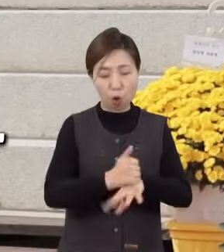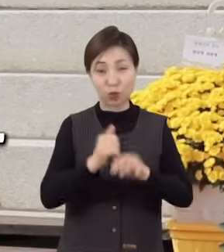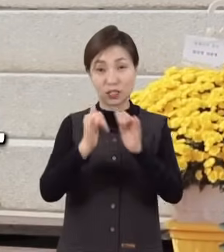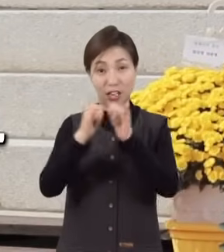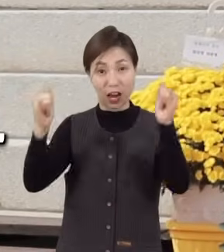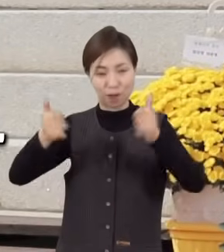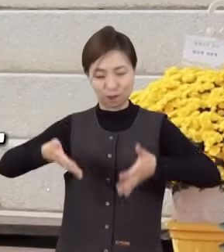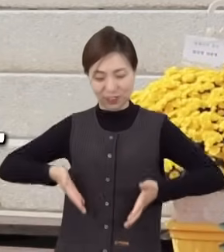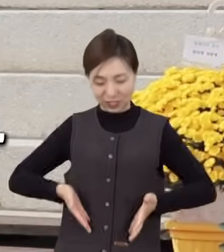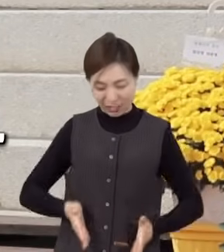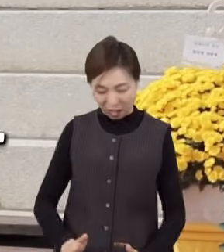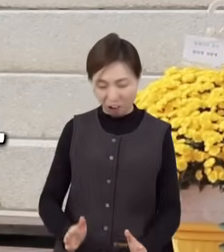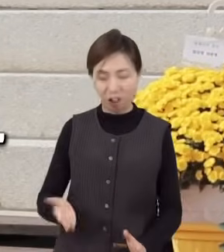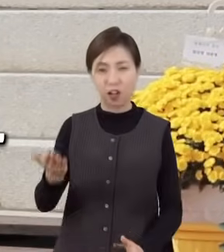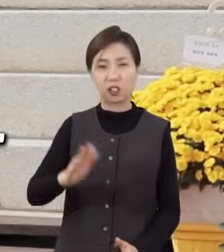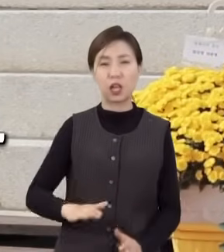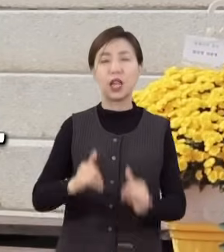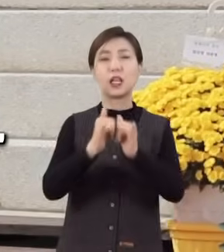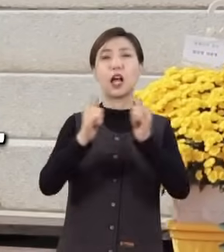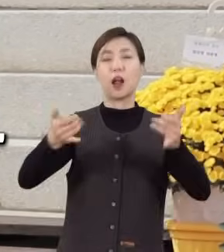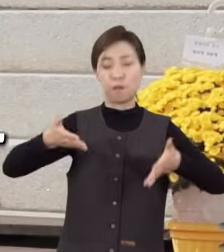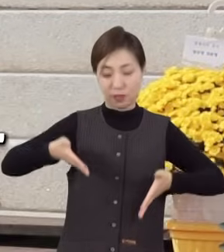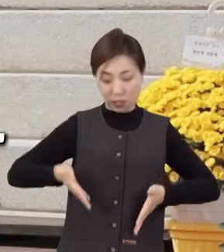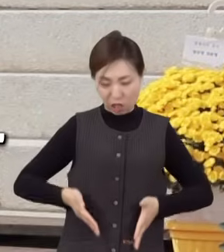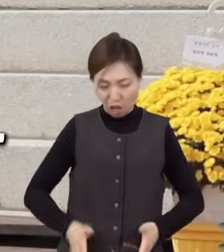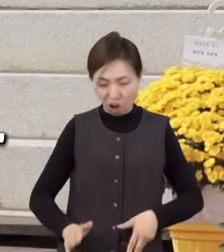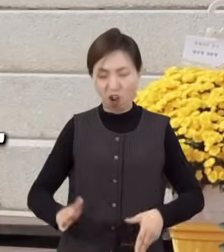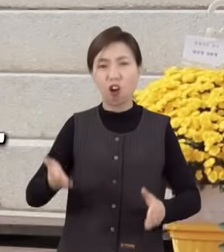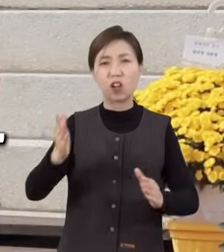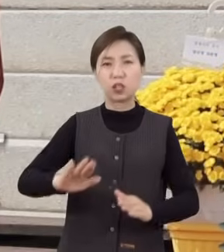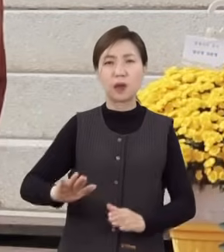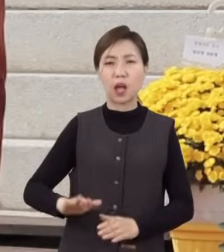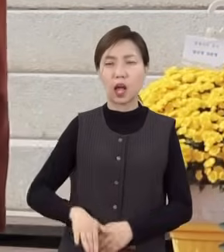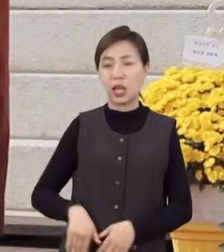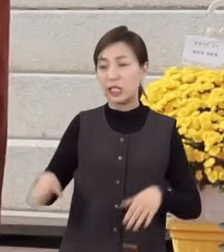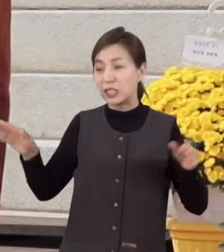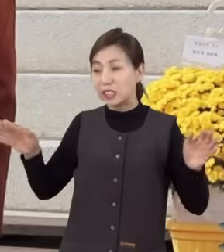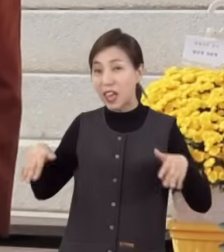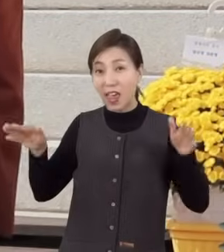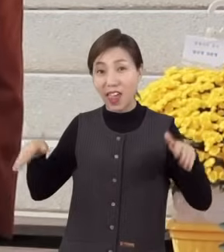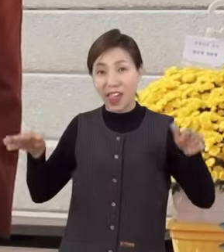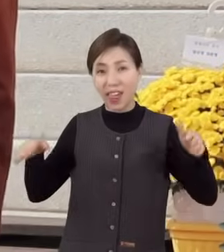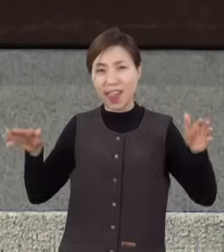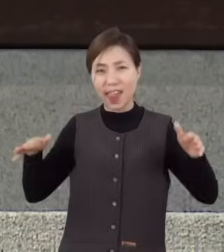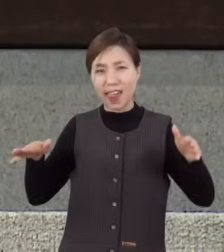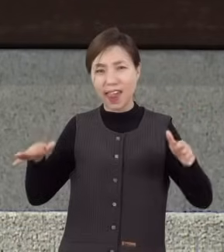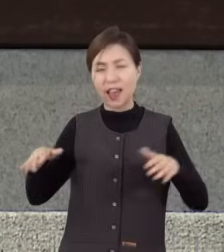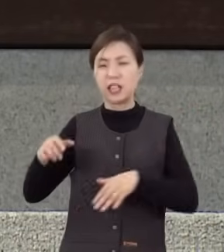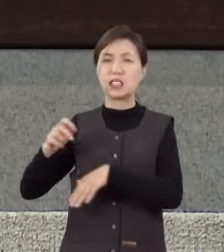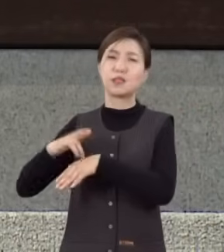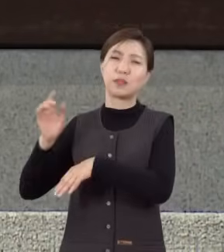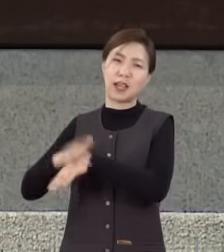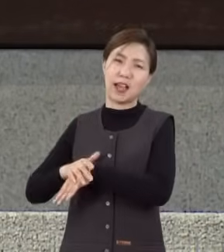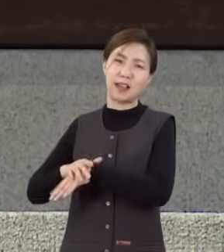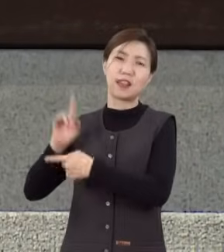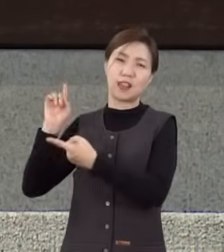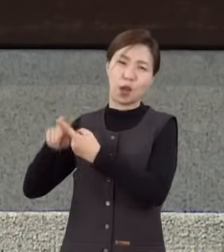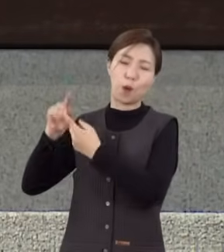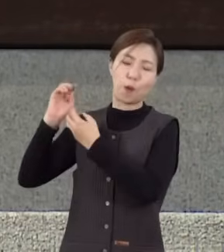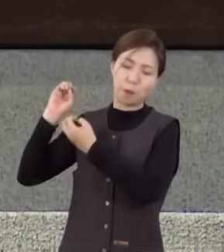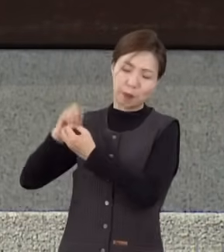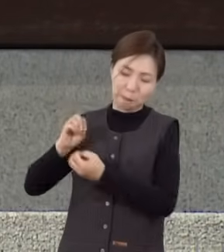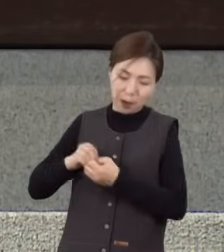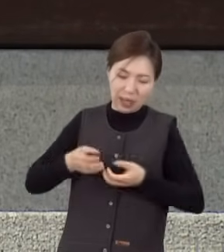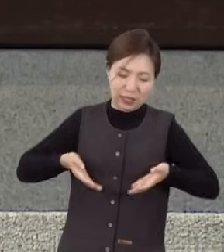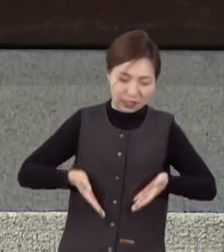어리석은 사람으로 태어난대요. 그래서 우리가 스님이 이런 얘기하면 안 되는데 비속어 중에 머리 나쁜 사람한테 막 욕할